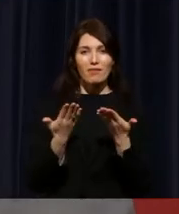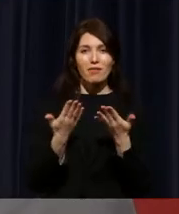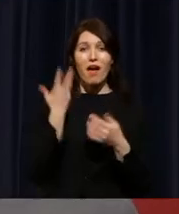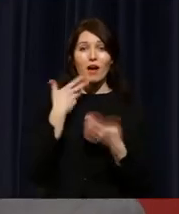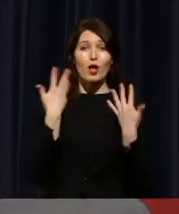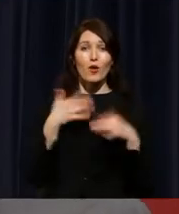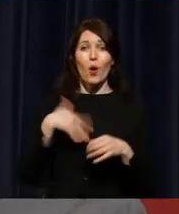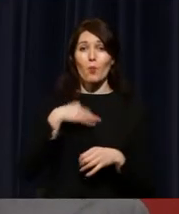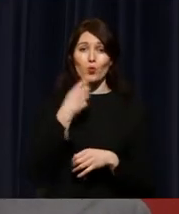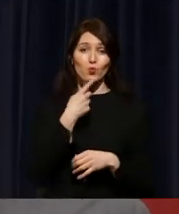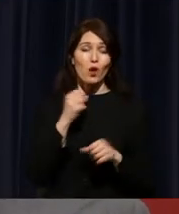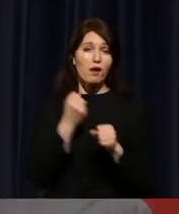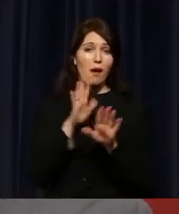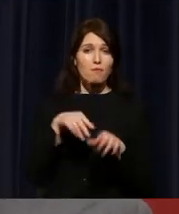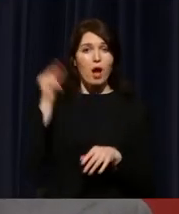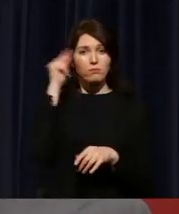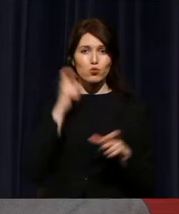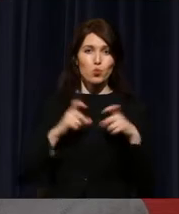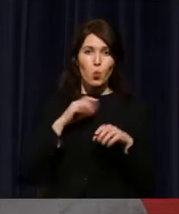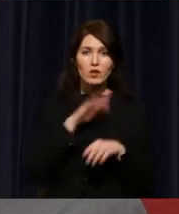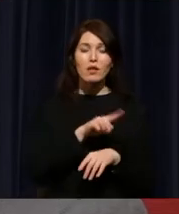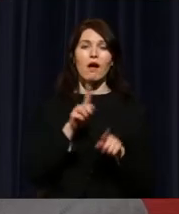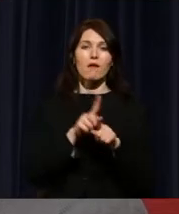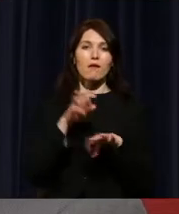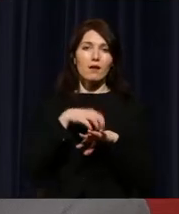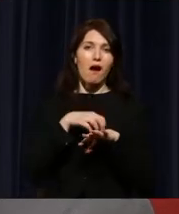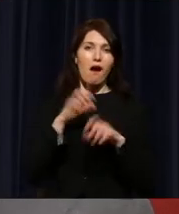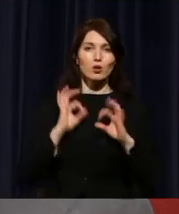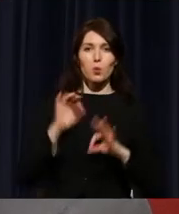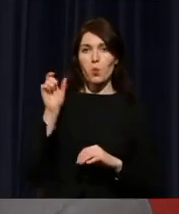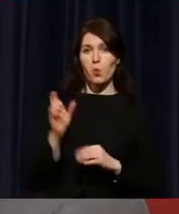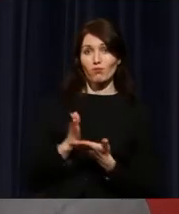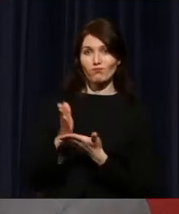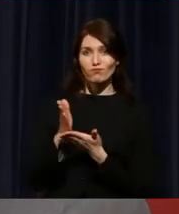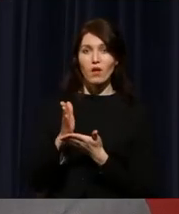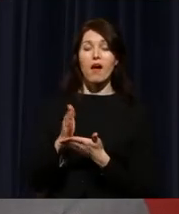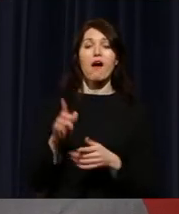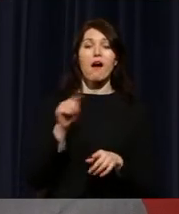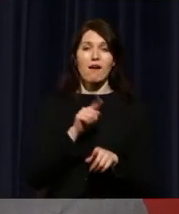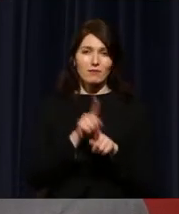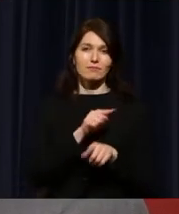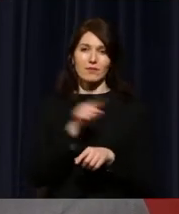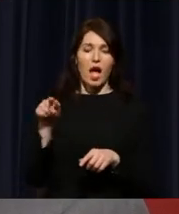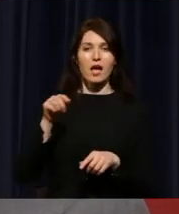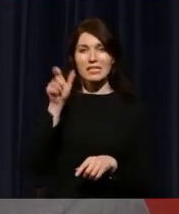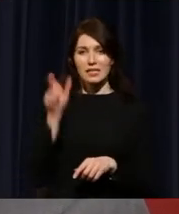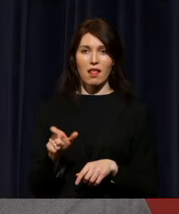kad jau mēs runājam gan par studijām, gan arī par ārsta profesiju, tad noteikti ir tās īpašības,